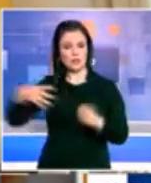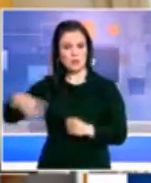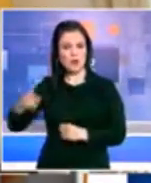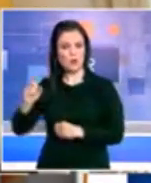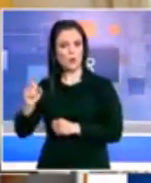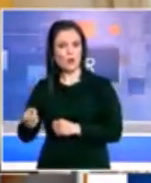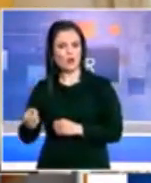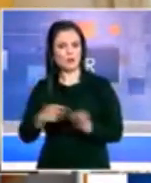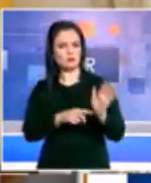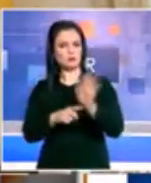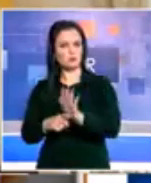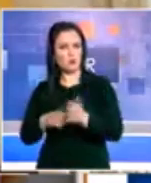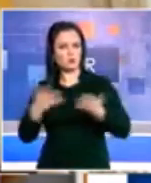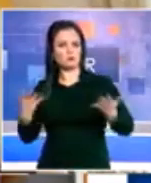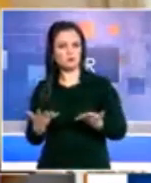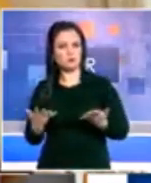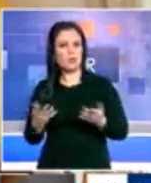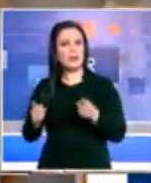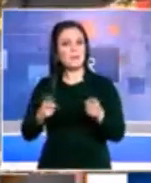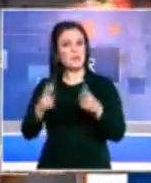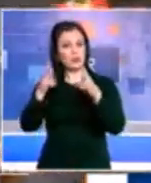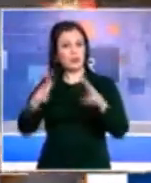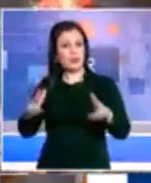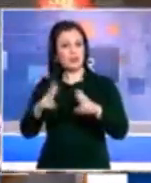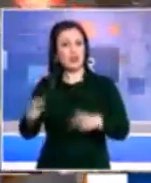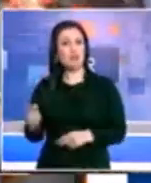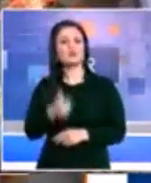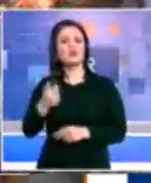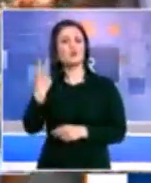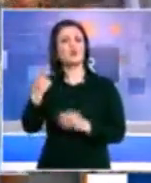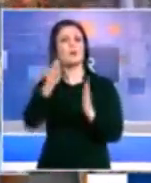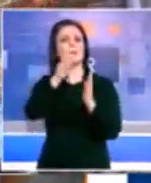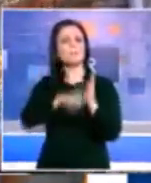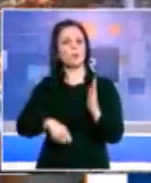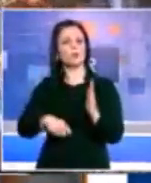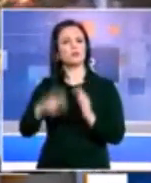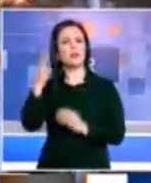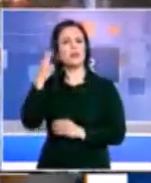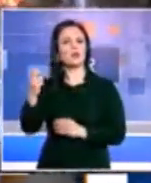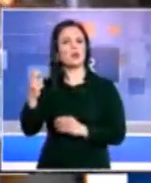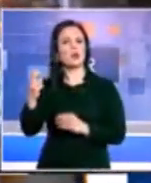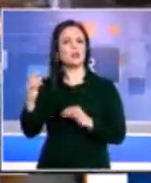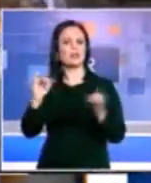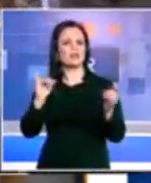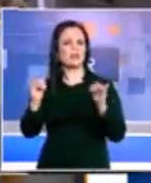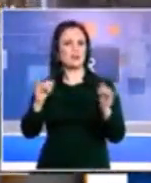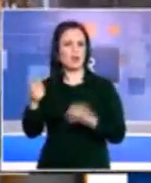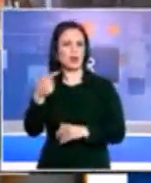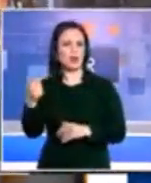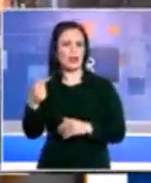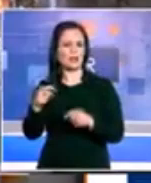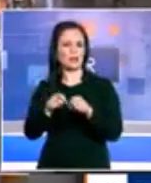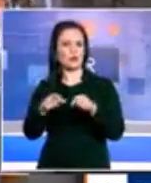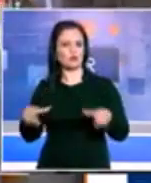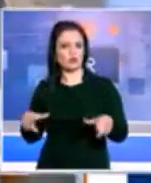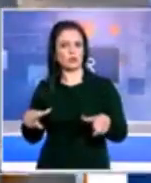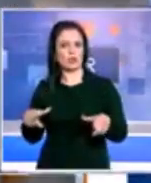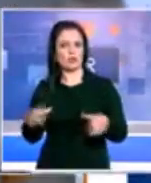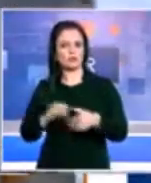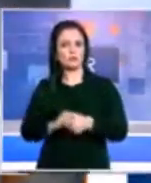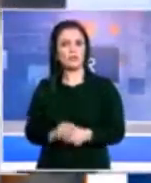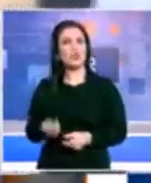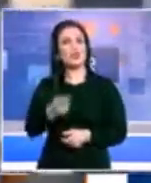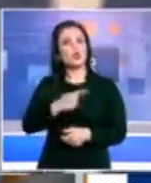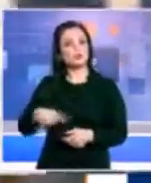guarente ha evidenziato come nel periodo di Natale solo due sanzioni hanno riguardato la mala Movida in città abbiamo già